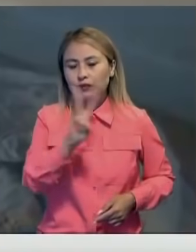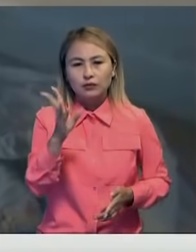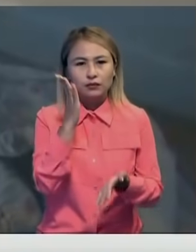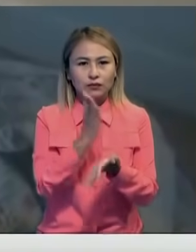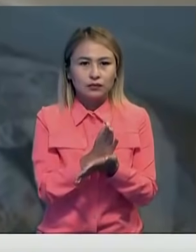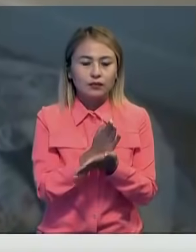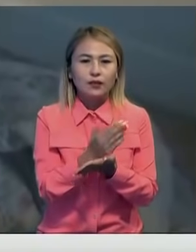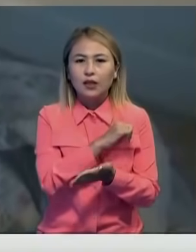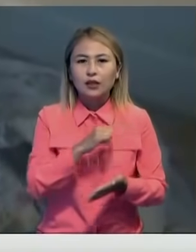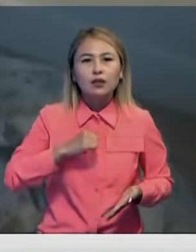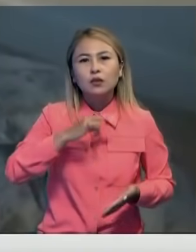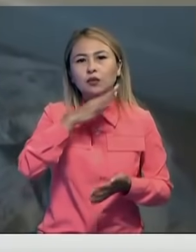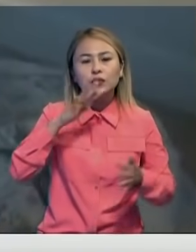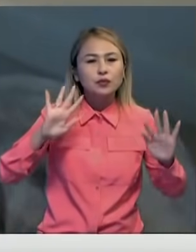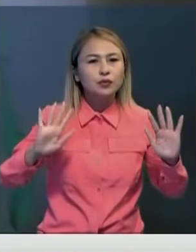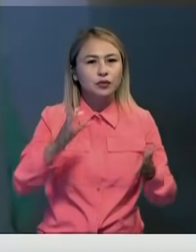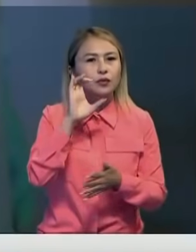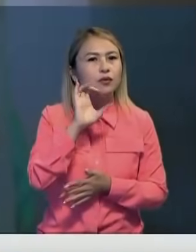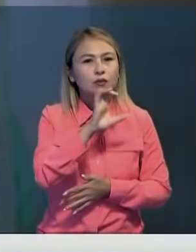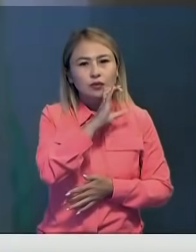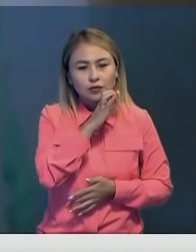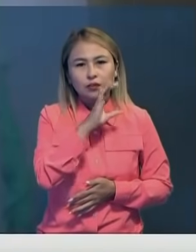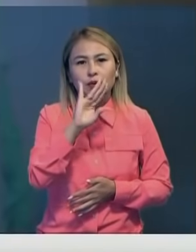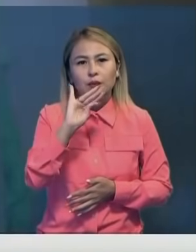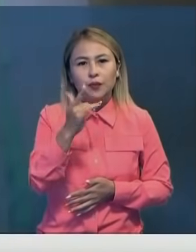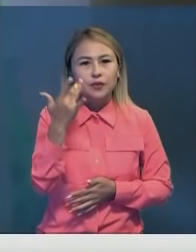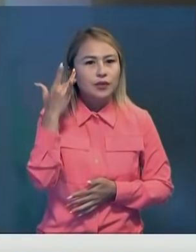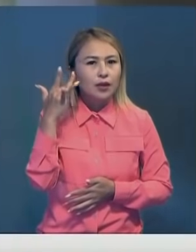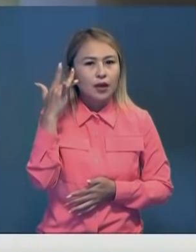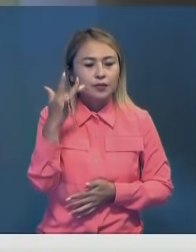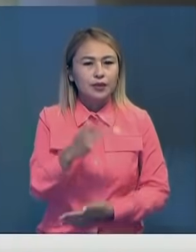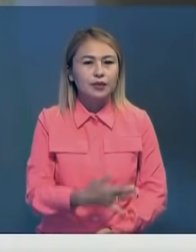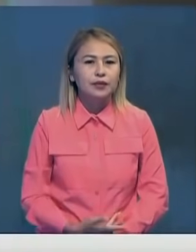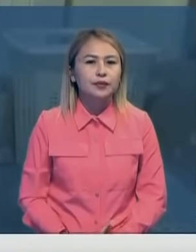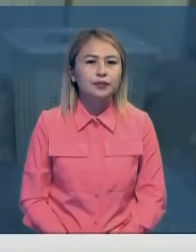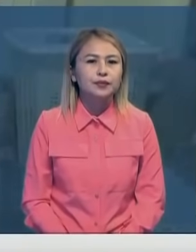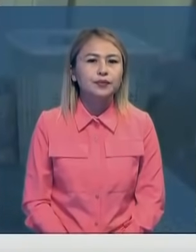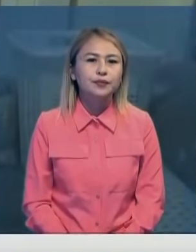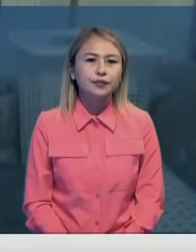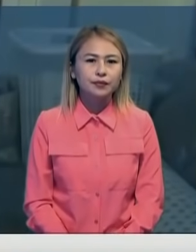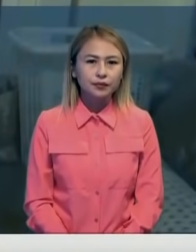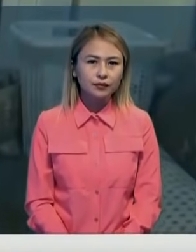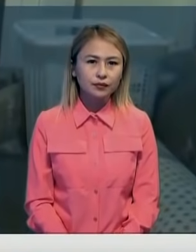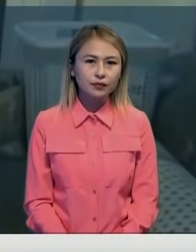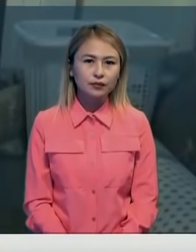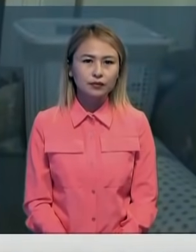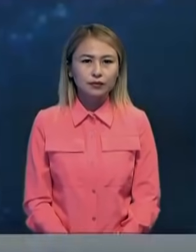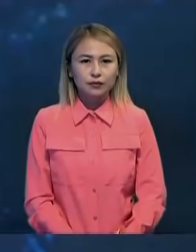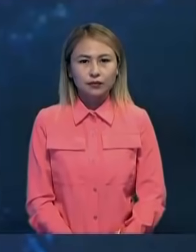4,5 миллион дерегі расталған екен. Ең көп оқиға солтүстік және оңтүстік Америкада тіркелді.